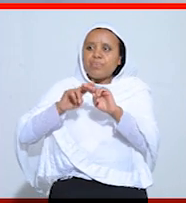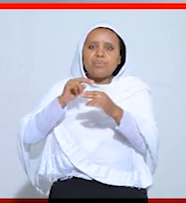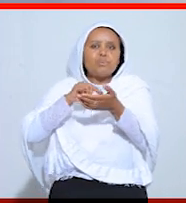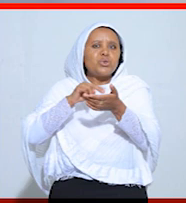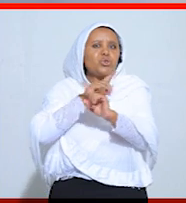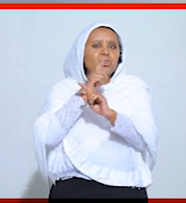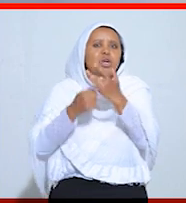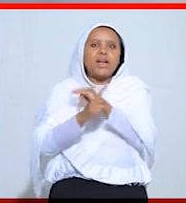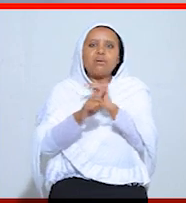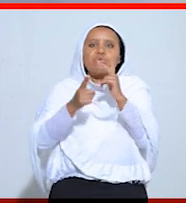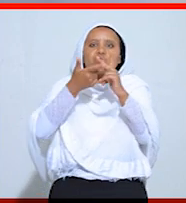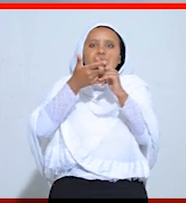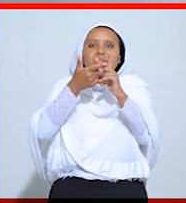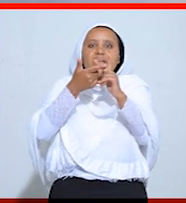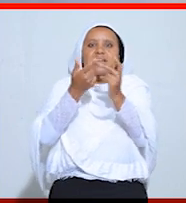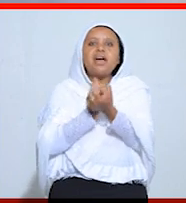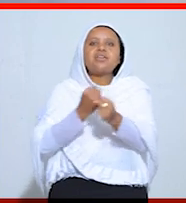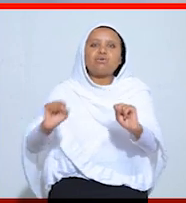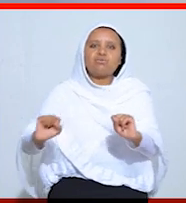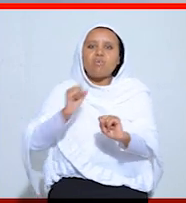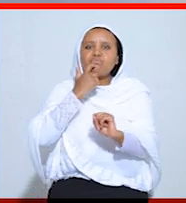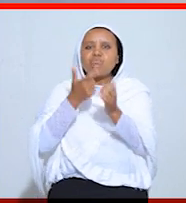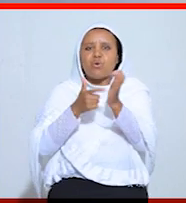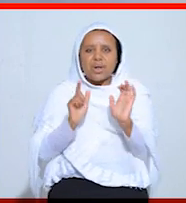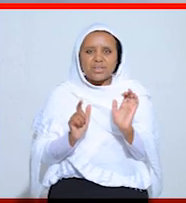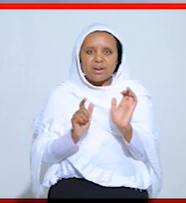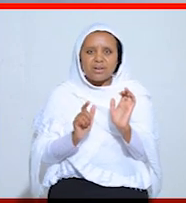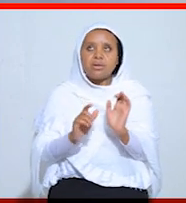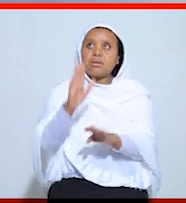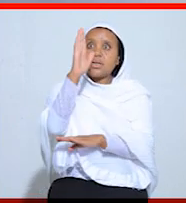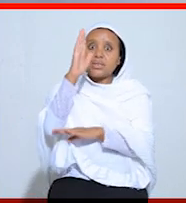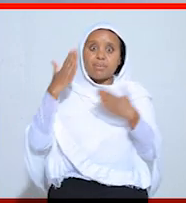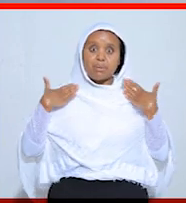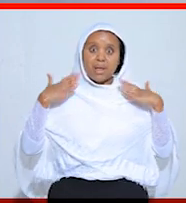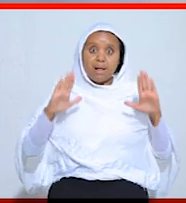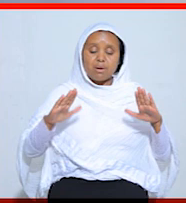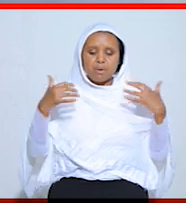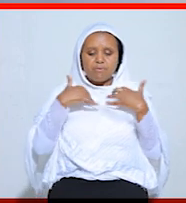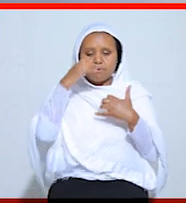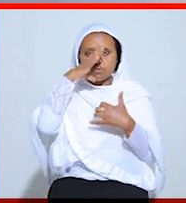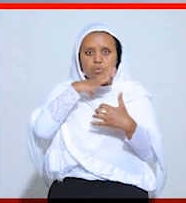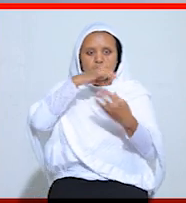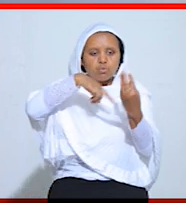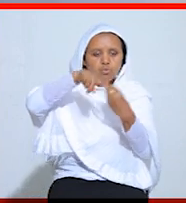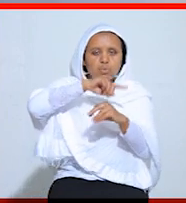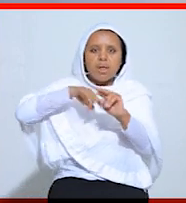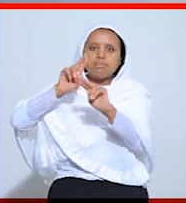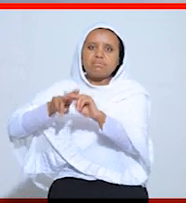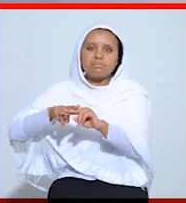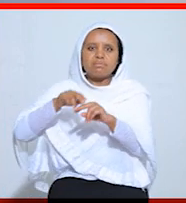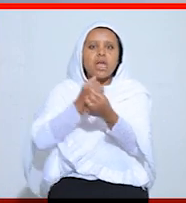ብቻ አይደለም፣ ሶስተኛ ያድናቸዋል ብሎ ይገልጣል። የእግዚአብሔር መልአክ በሚፈሩት ሰዎች ዙሪያ